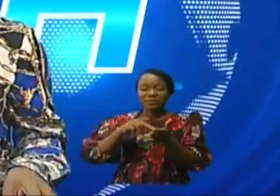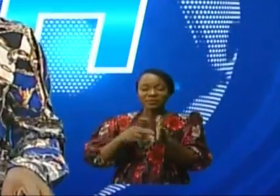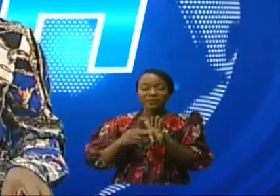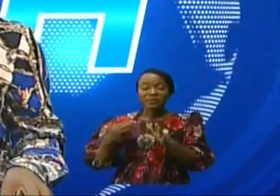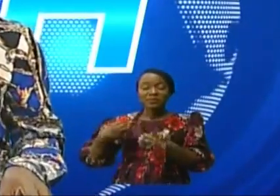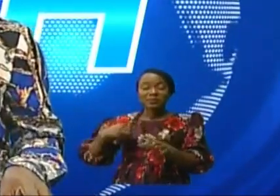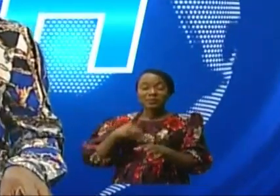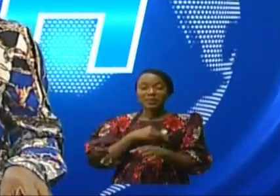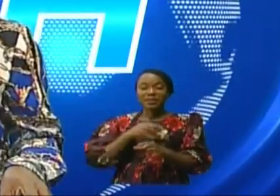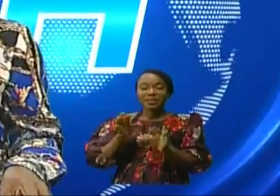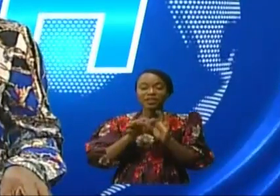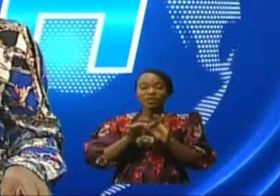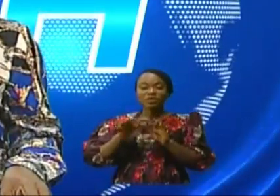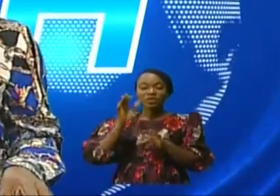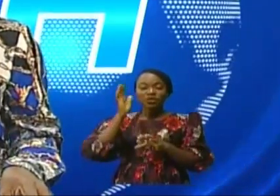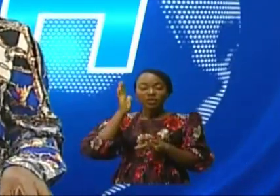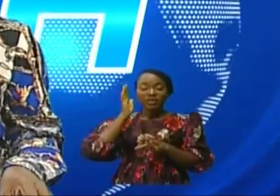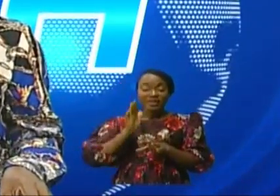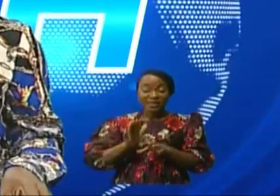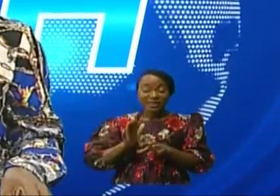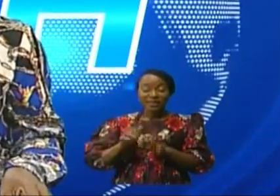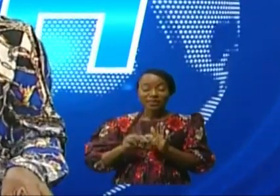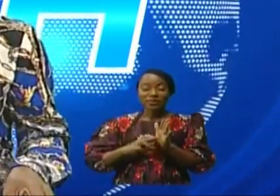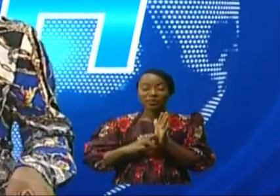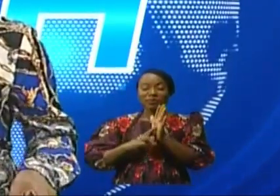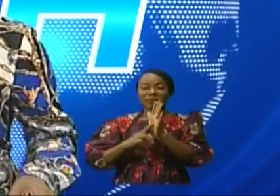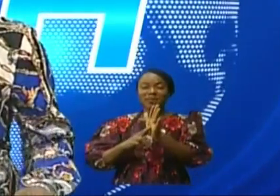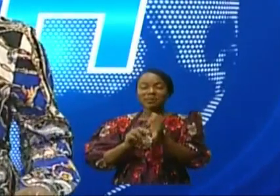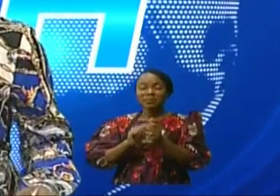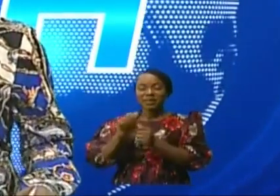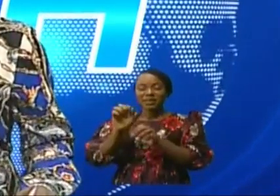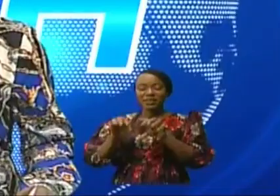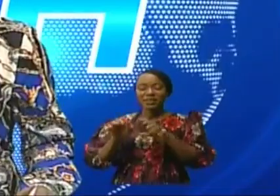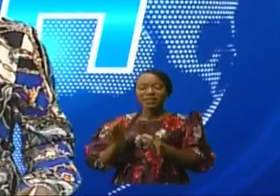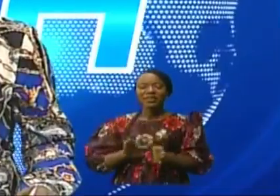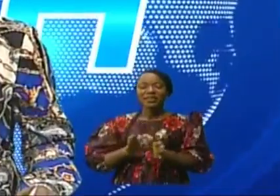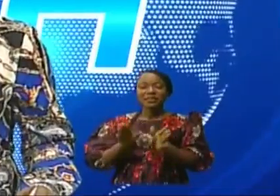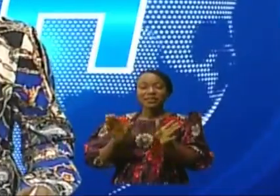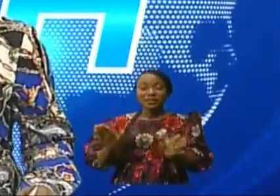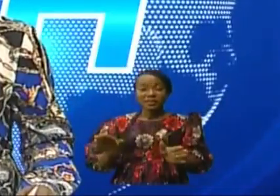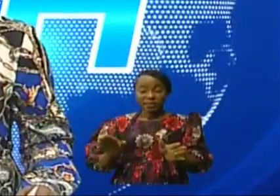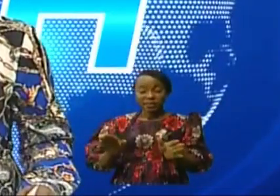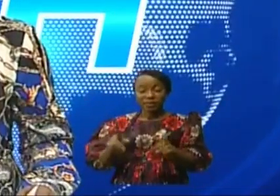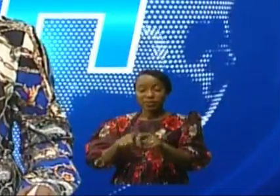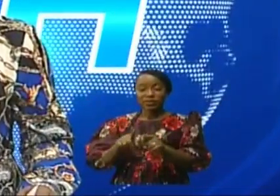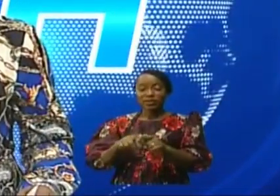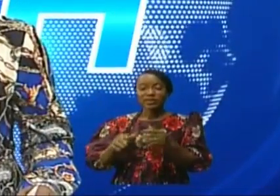été présenté par son secrétaire général mardi 27 juillet dernier à la population de la